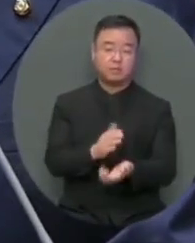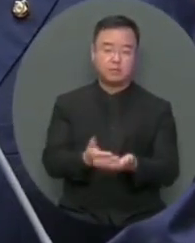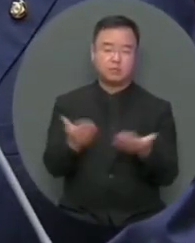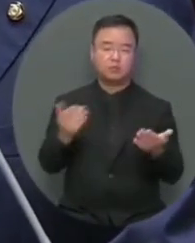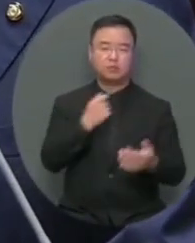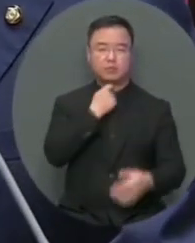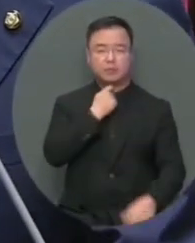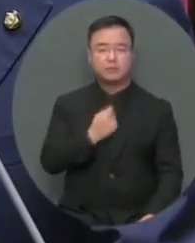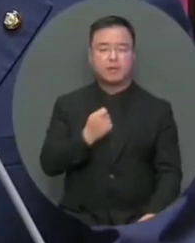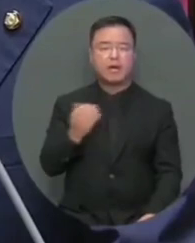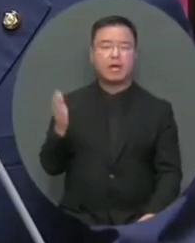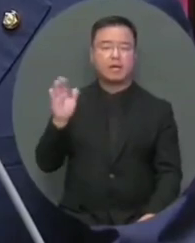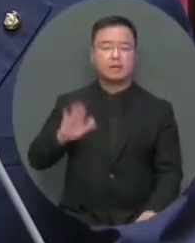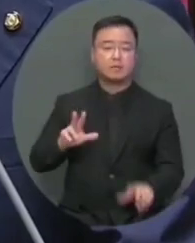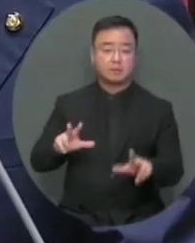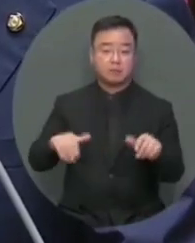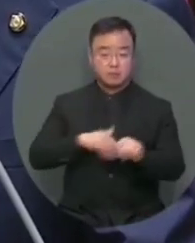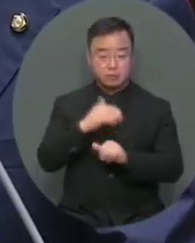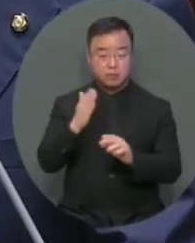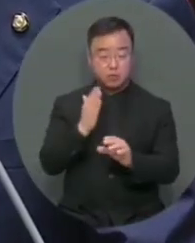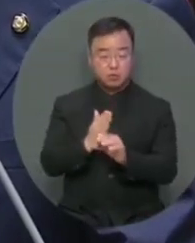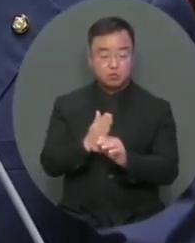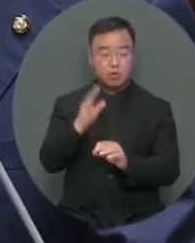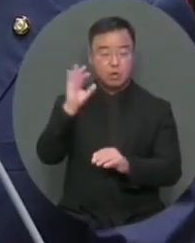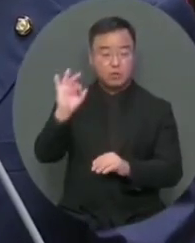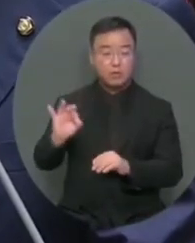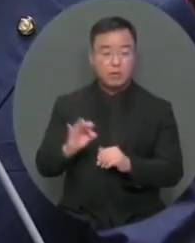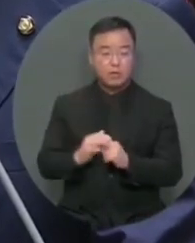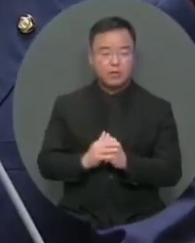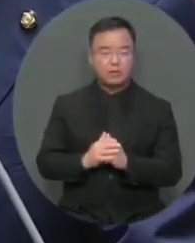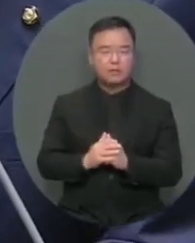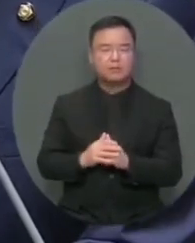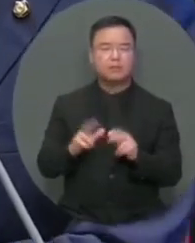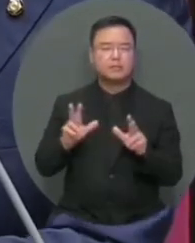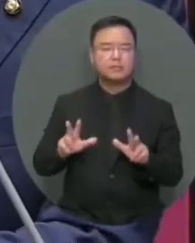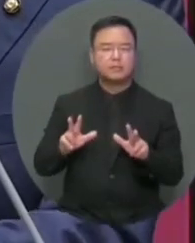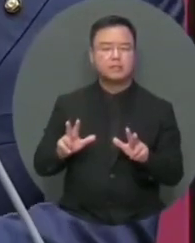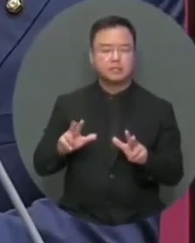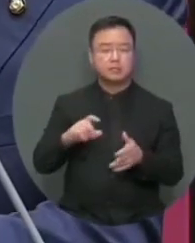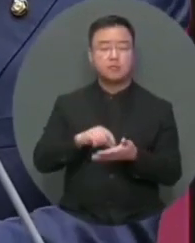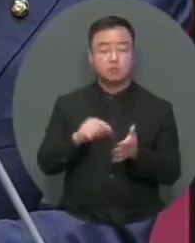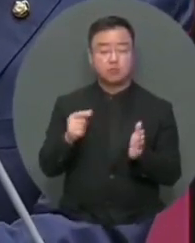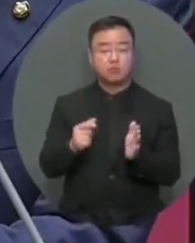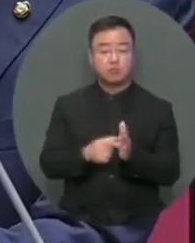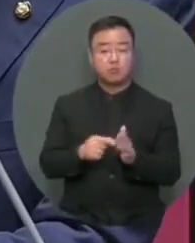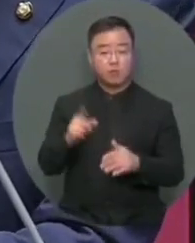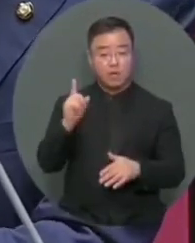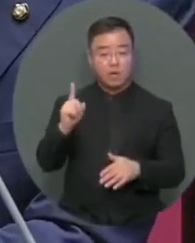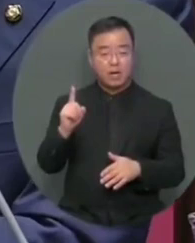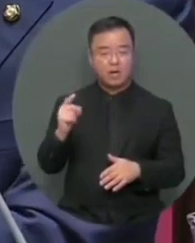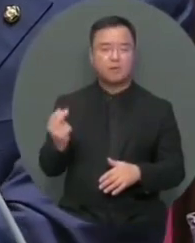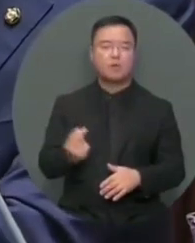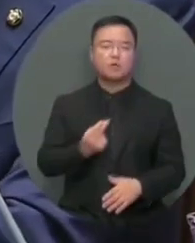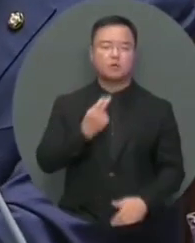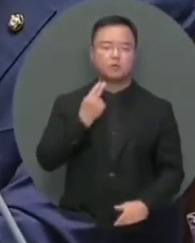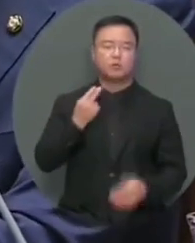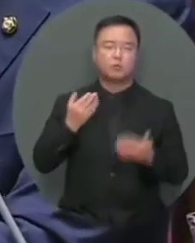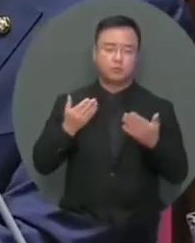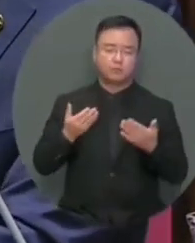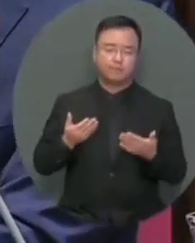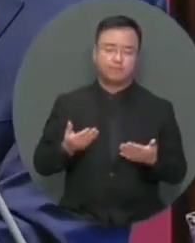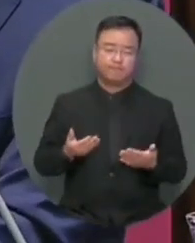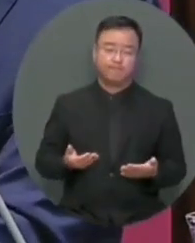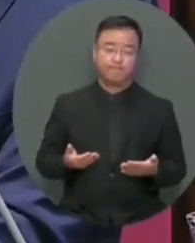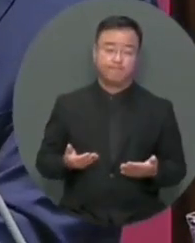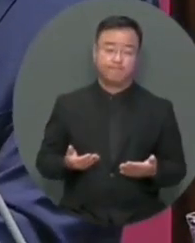다만 현 시점에서 봤을 때 저희가 지금쯤은 한번 조금 숨을 고르면서